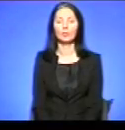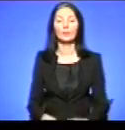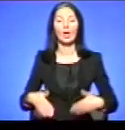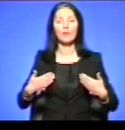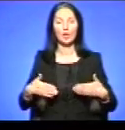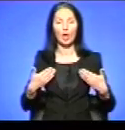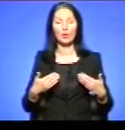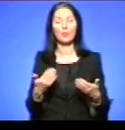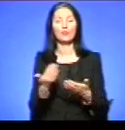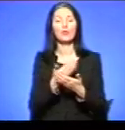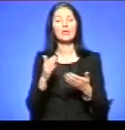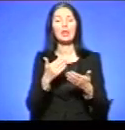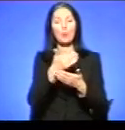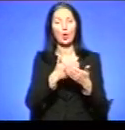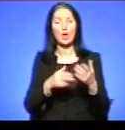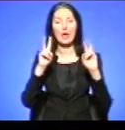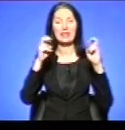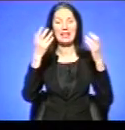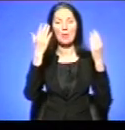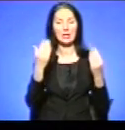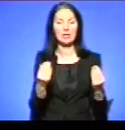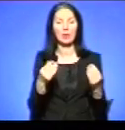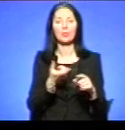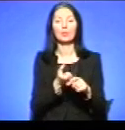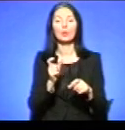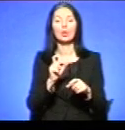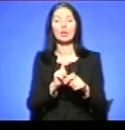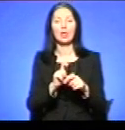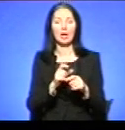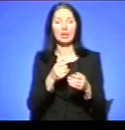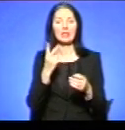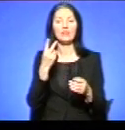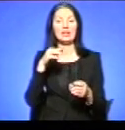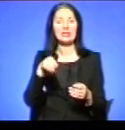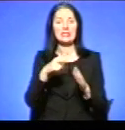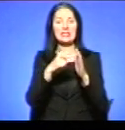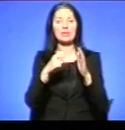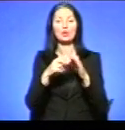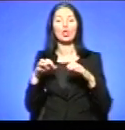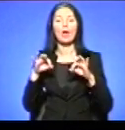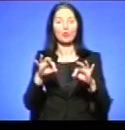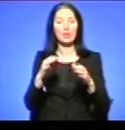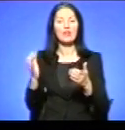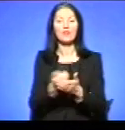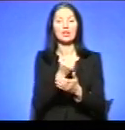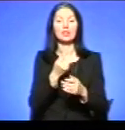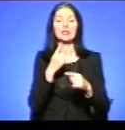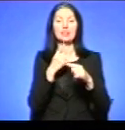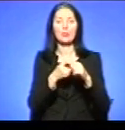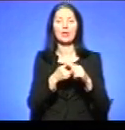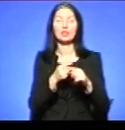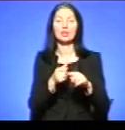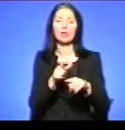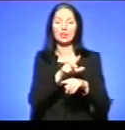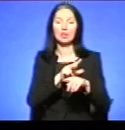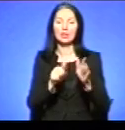Вітаю! В ефірі програма «Тема дня». Понад 2700 автомобілів викрали за перше півріччя 2018 року